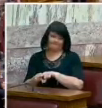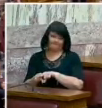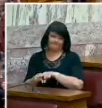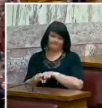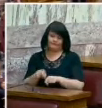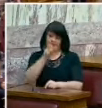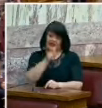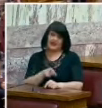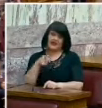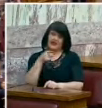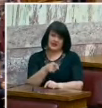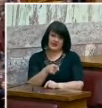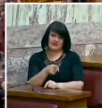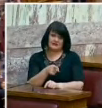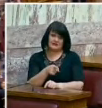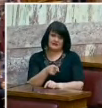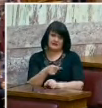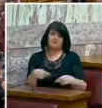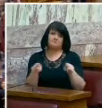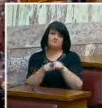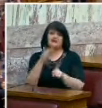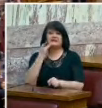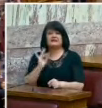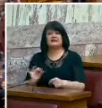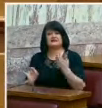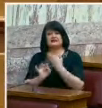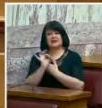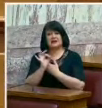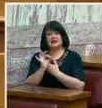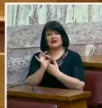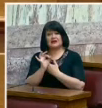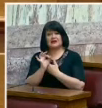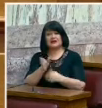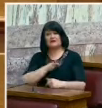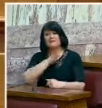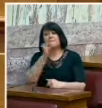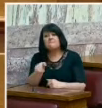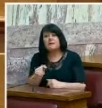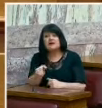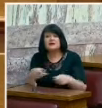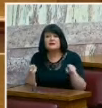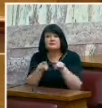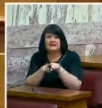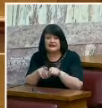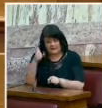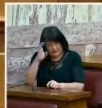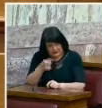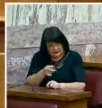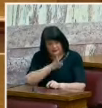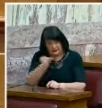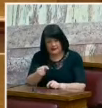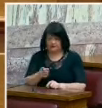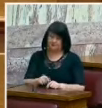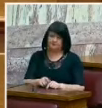εσείς μαζί με τη Χρυσή Αυγή ρίξατε την προηγούμενη κυβέρνηση. Για να μην ξεχνιόμαστε.